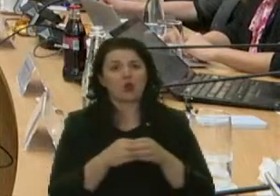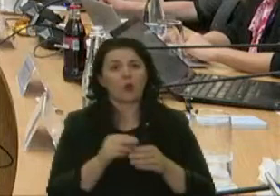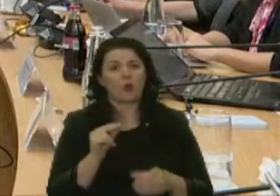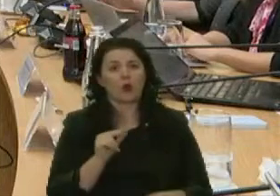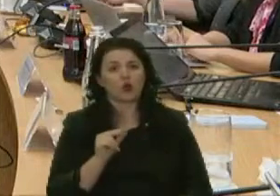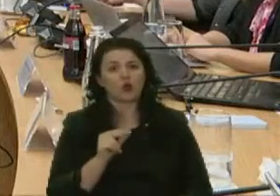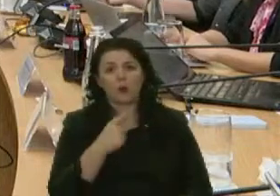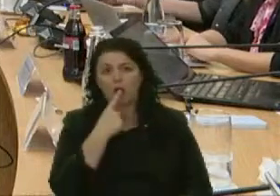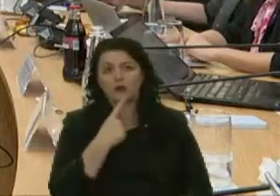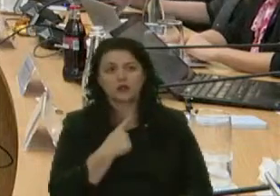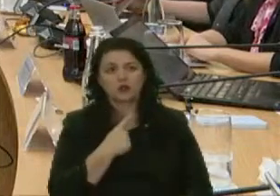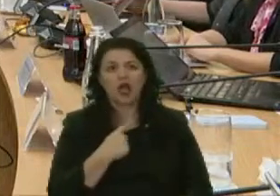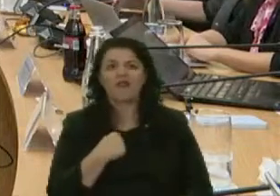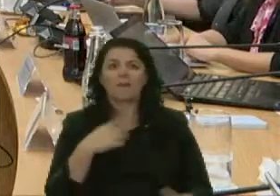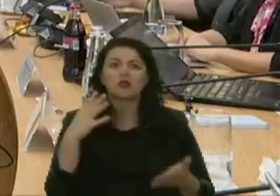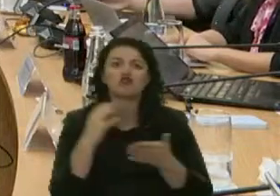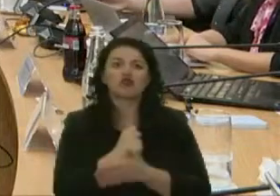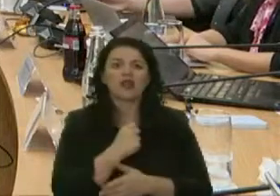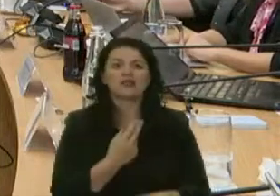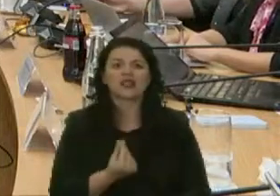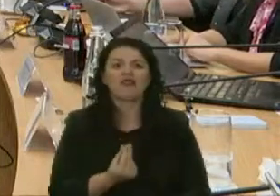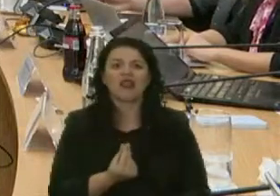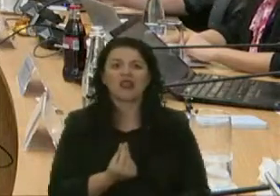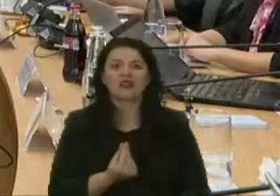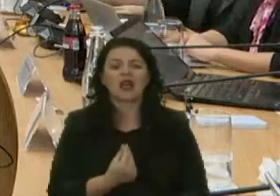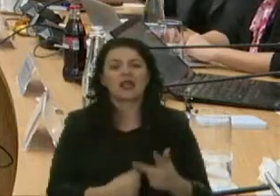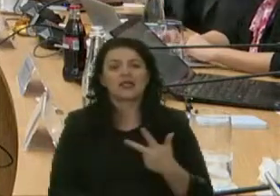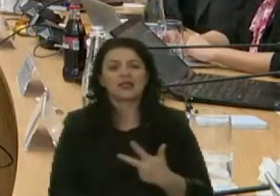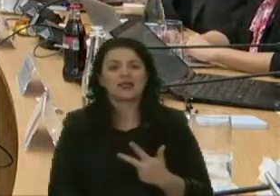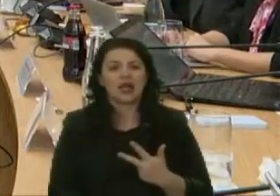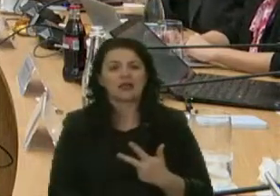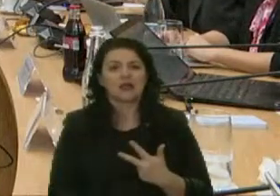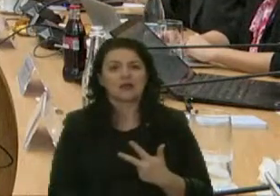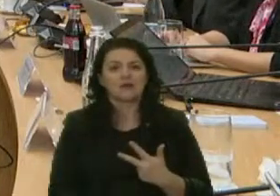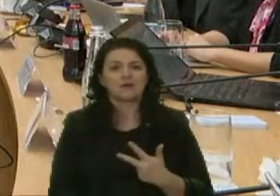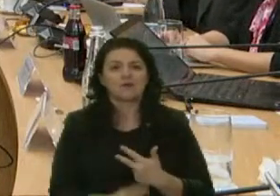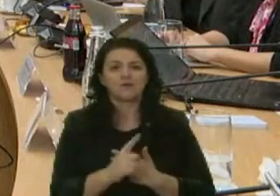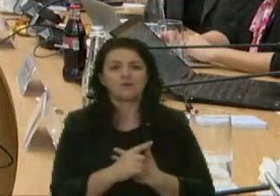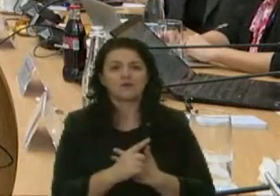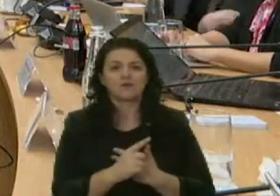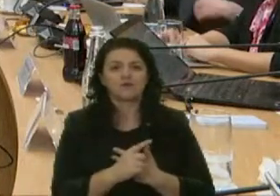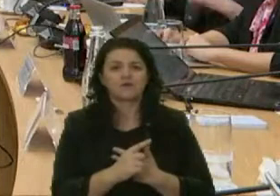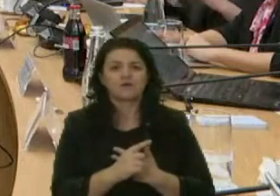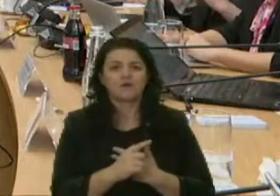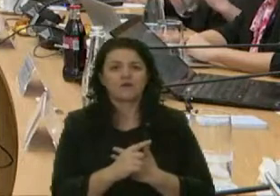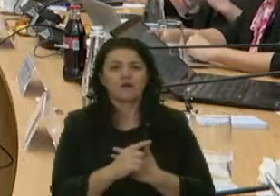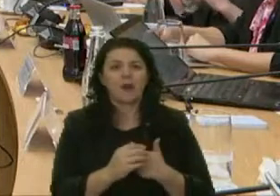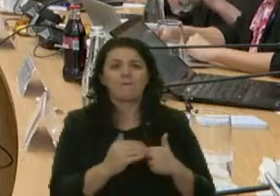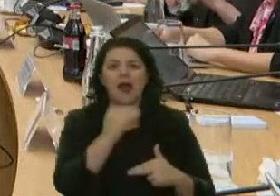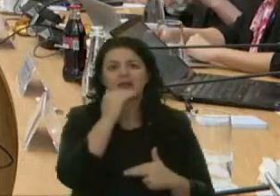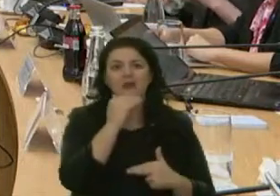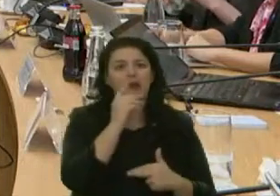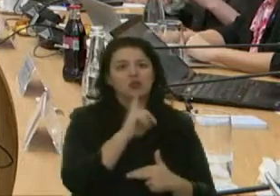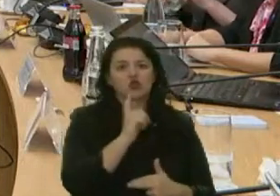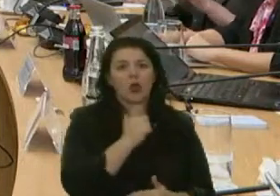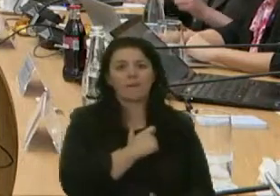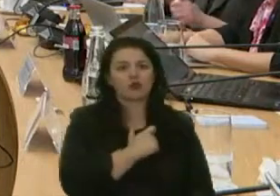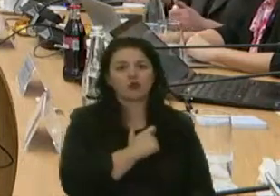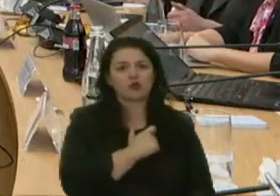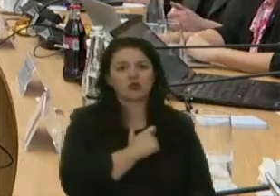au spus avem șansa asta de finanțare mi au pus trei alternative pe masă Prima dată am mers pe o soluție maximală nu s a putut din